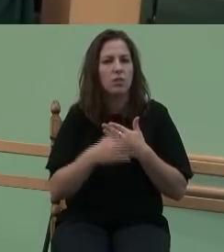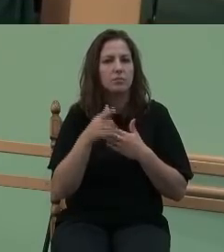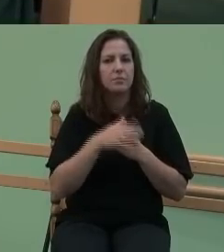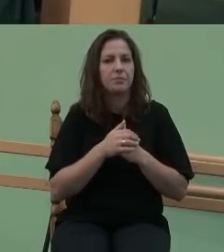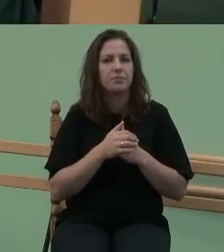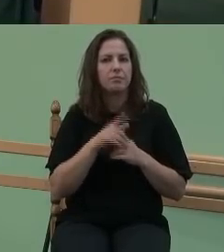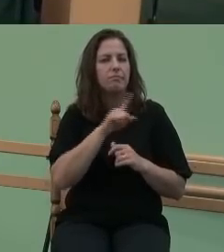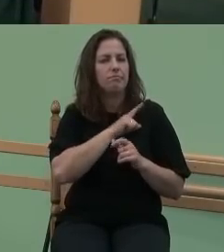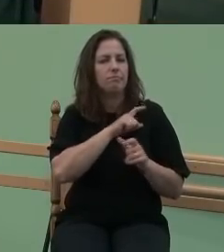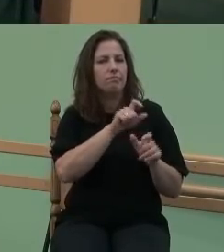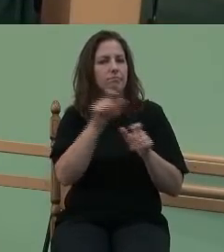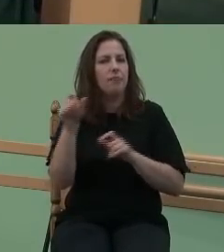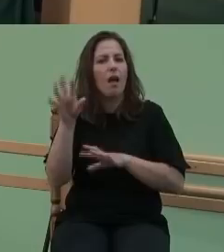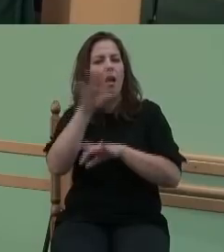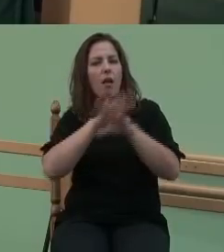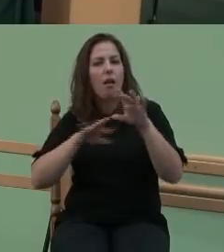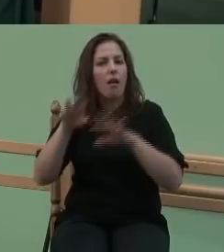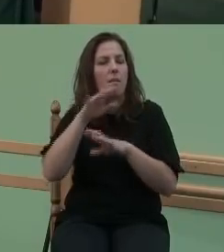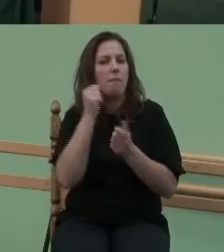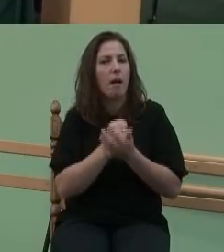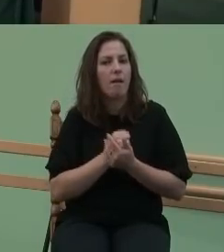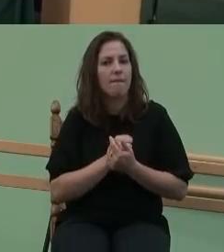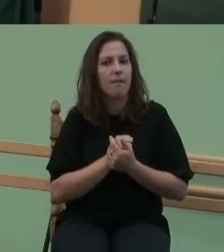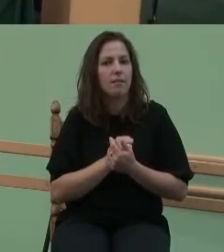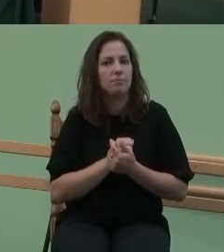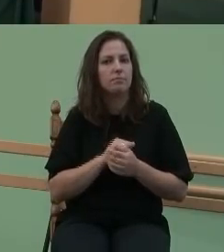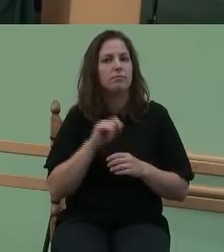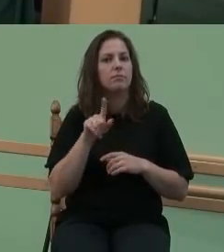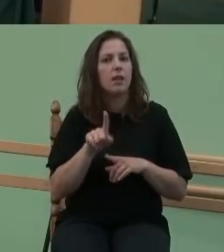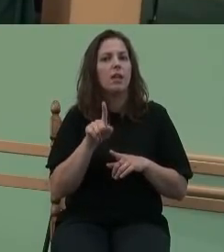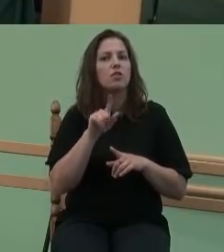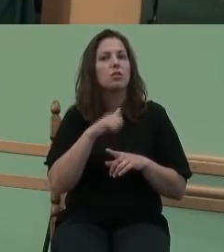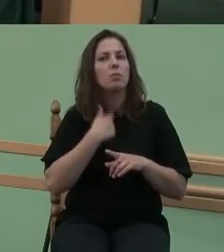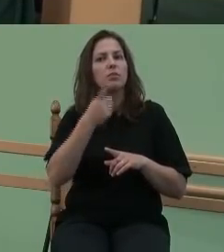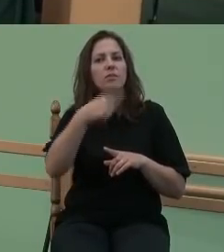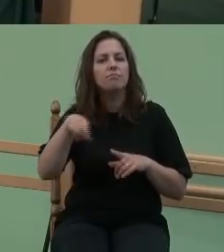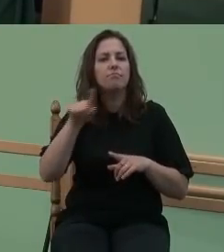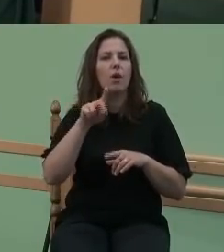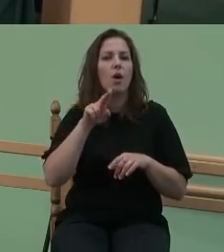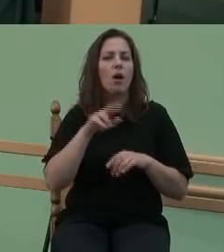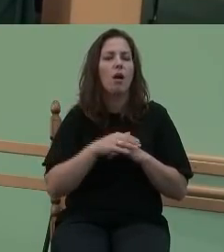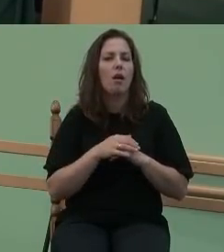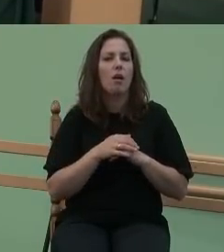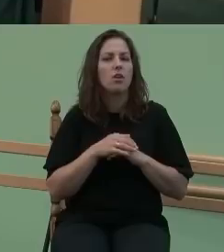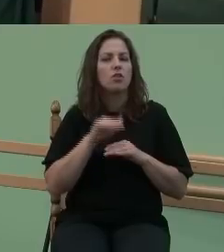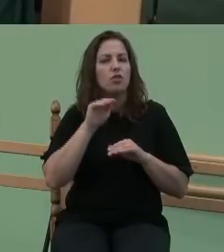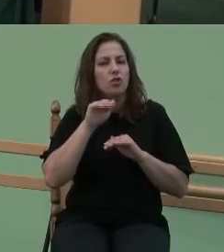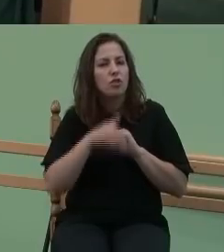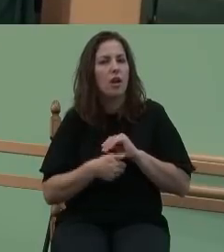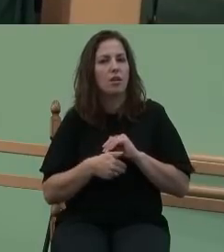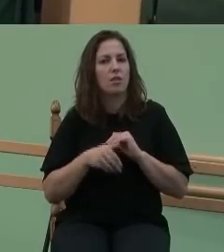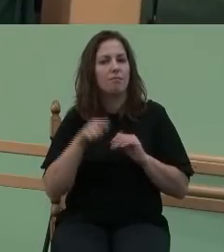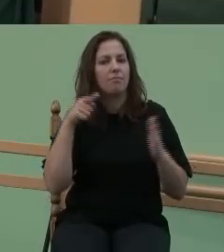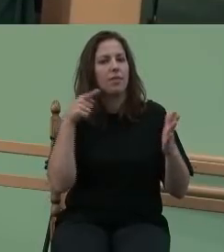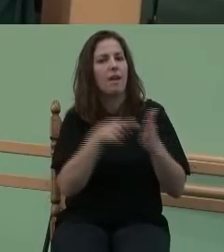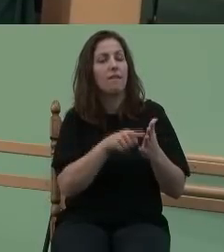Strzeżcie się Państwo szarlatanów prawnych. I obyście Państwo mieli w o godzinie próby szczęście